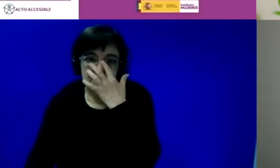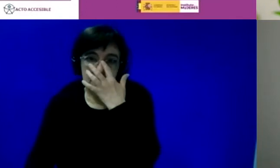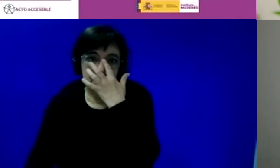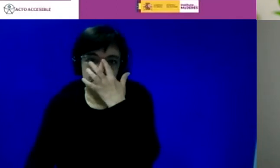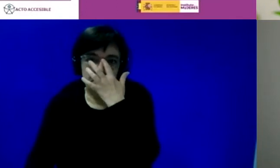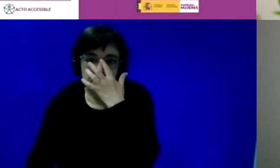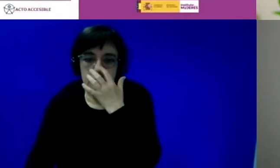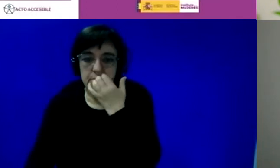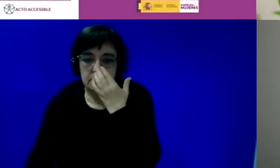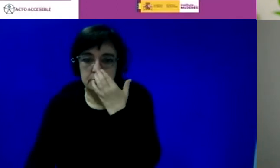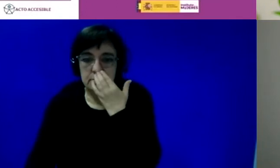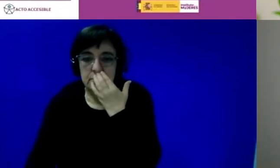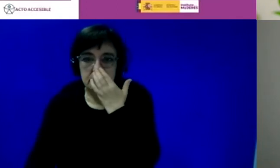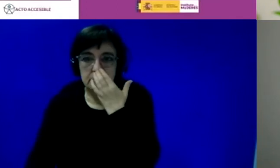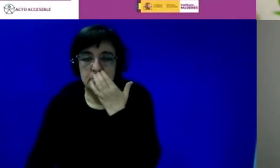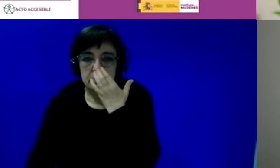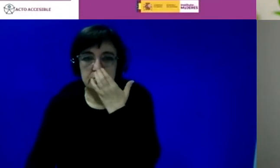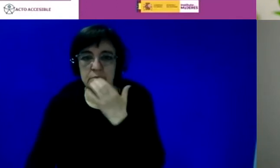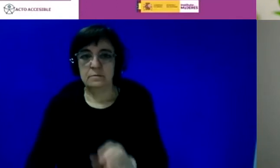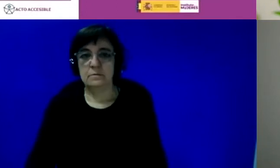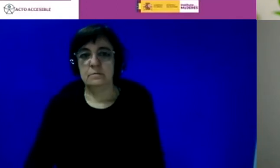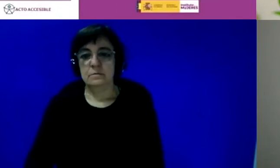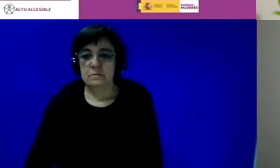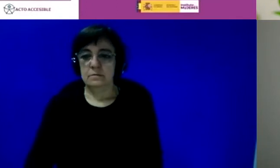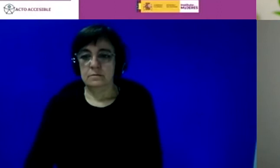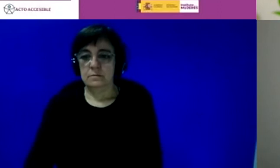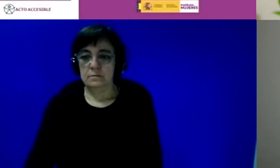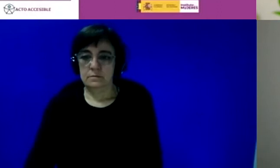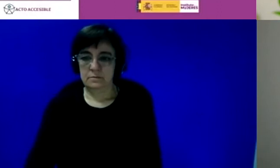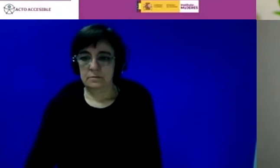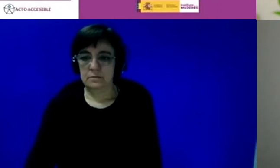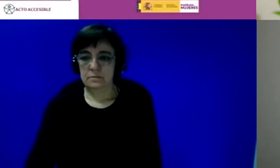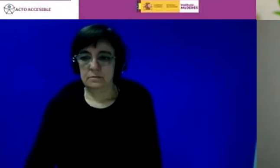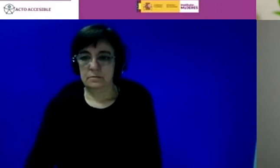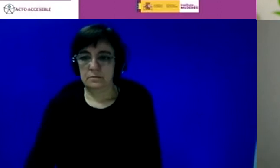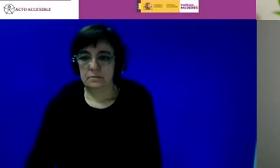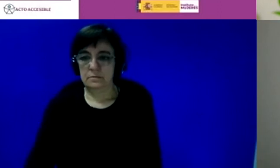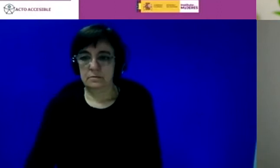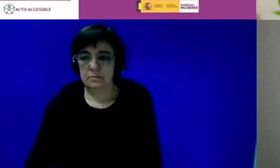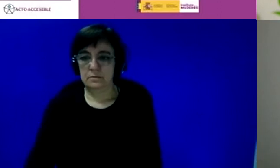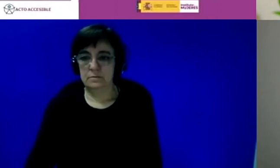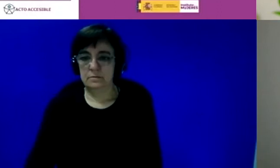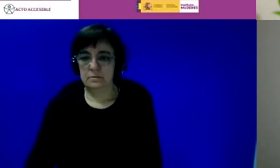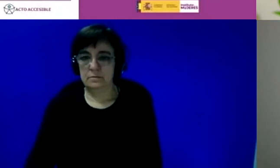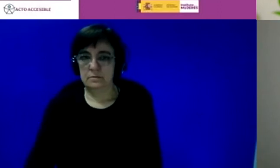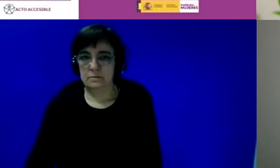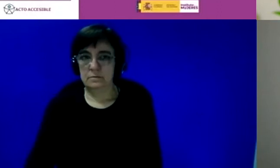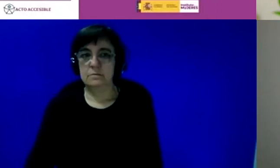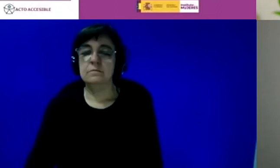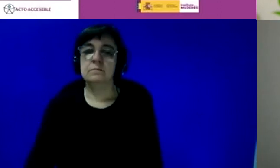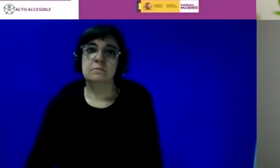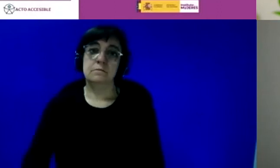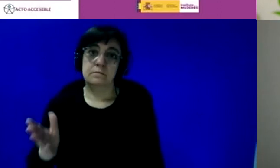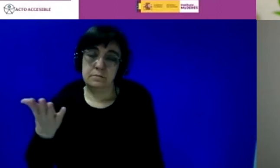їх за догляду за ним їх не вистачає. But we have some institutions that are for people